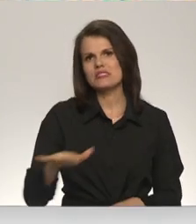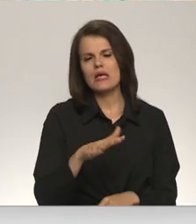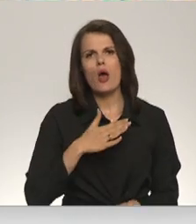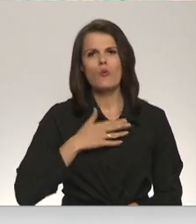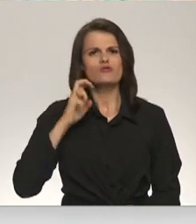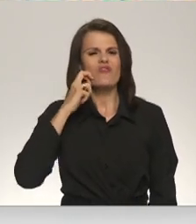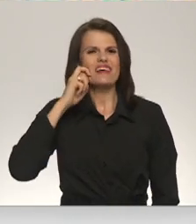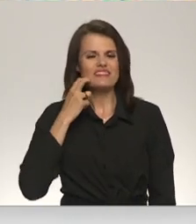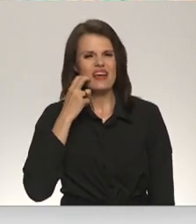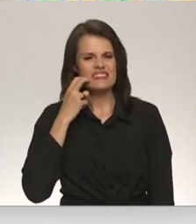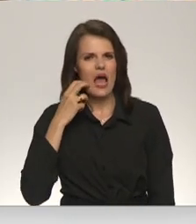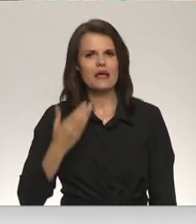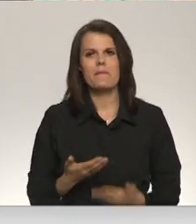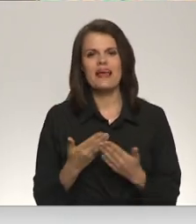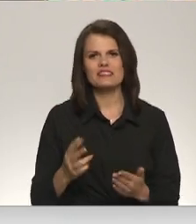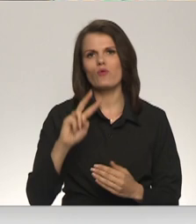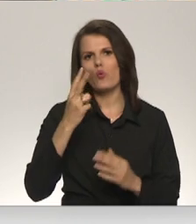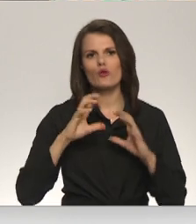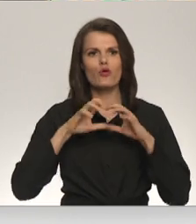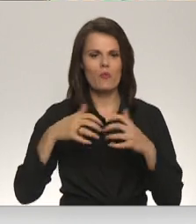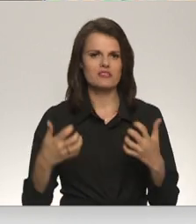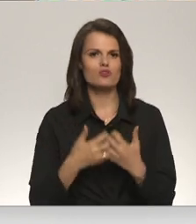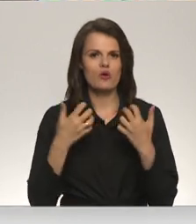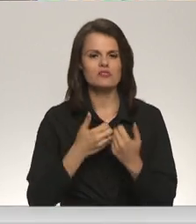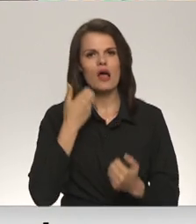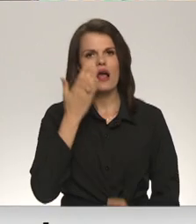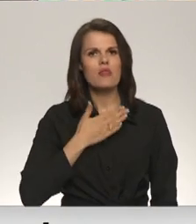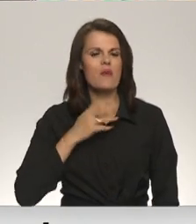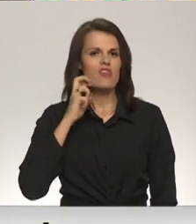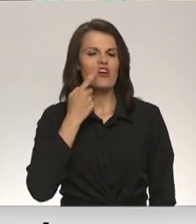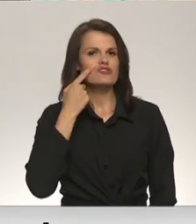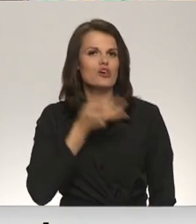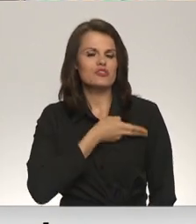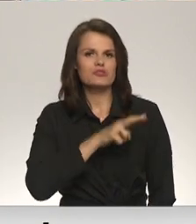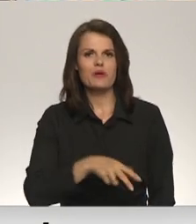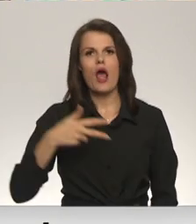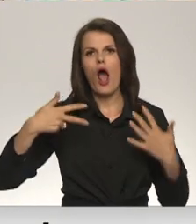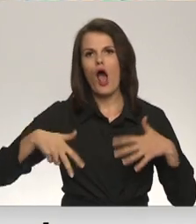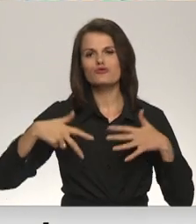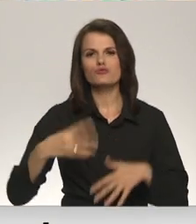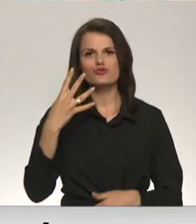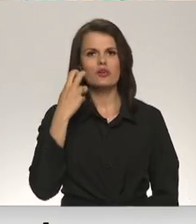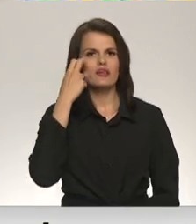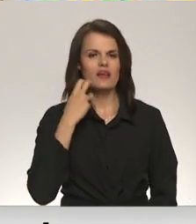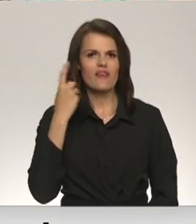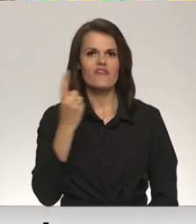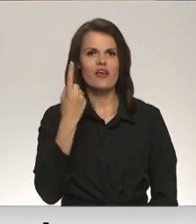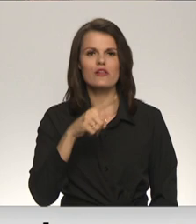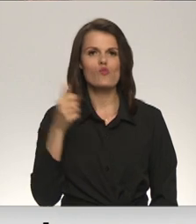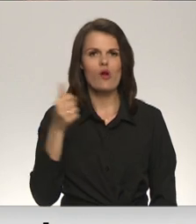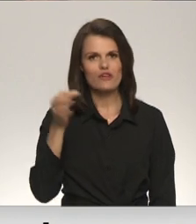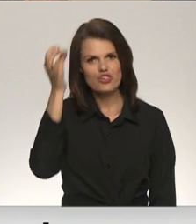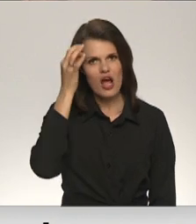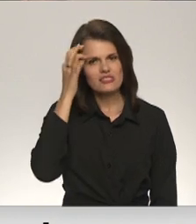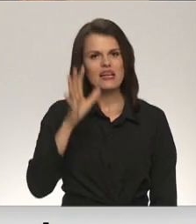Mūsu vecvecāki piedzīvoja otro pasaules karu, kad mans vectētiņš mira 84 gadu vecumā. Vienīgais, ko viņš